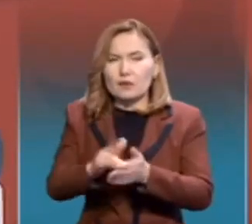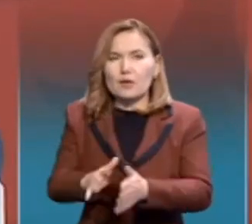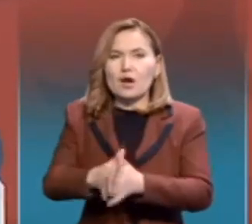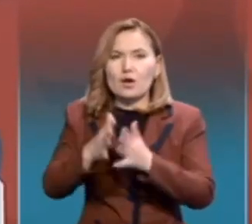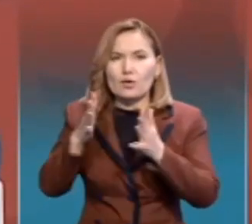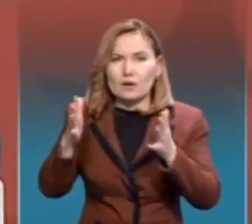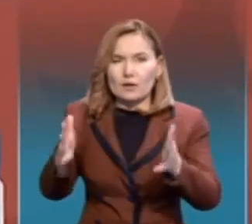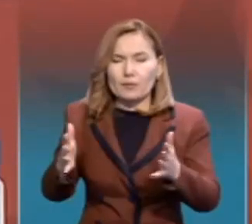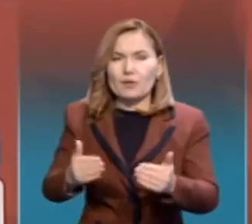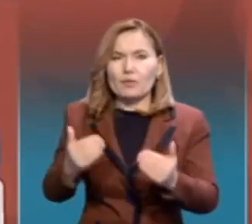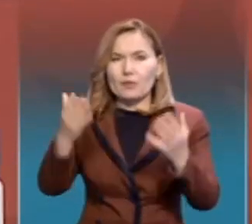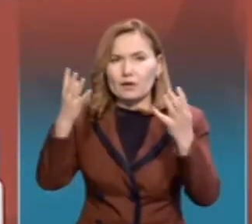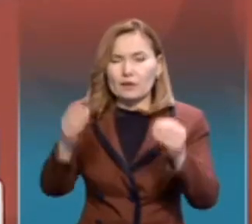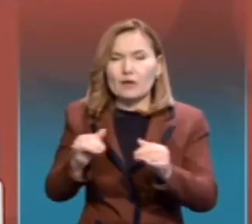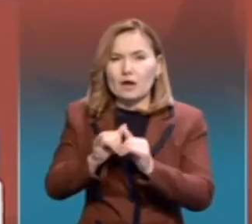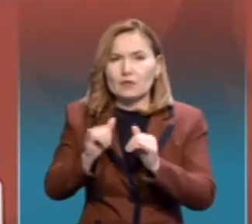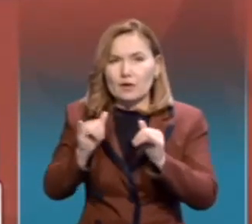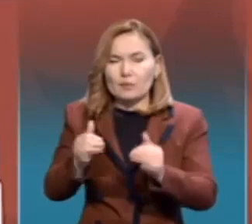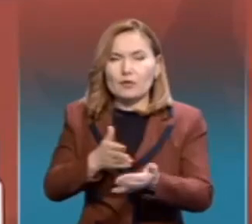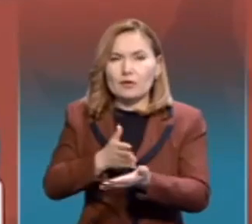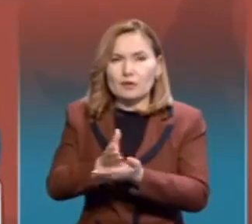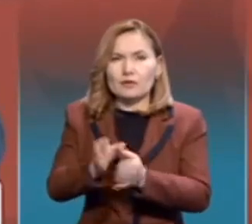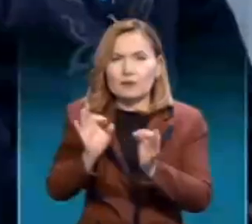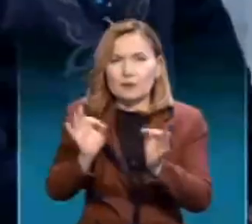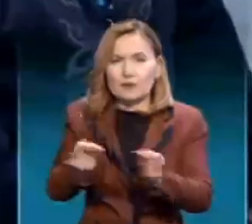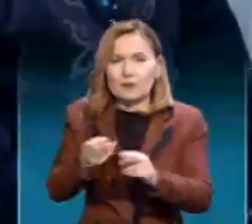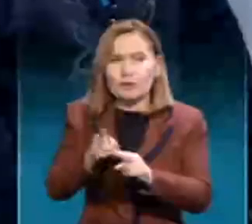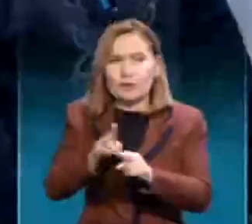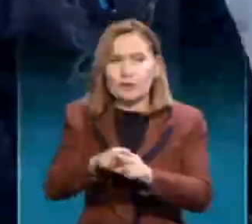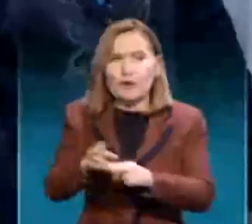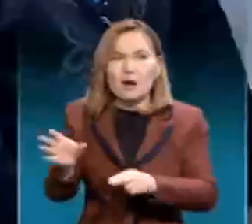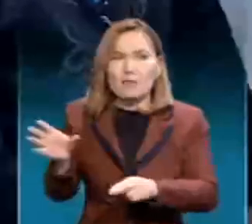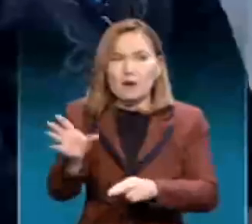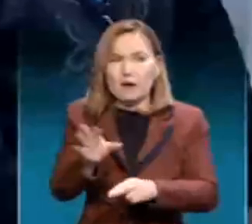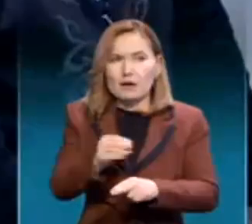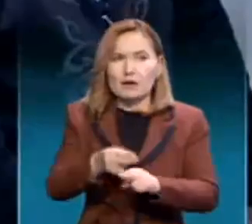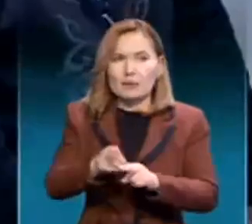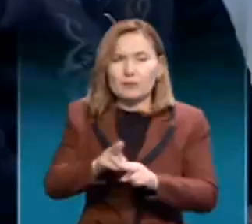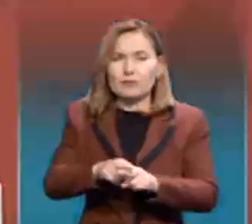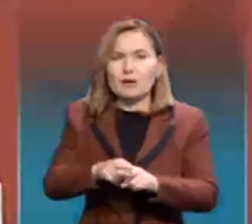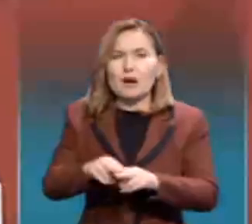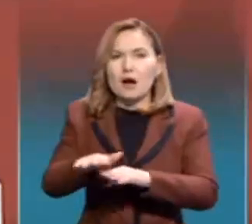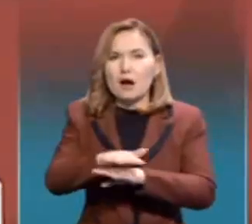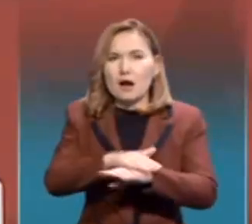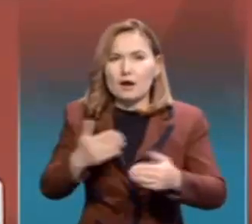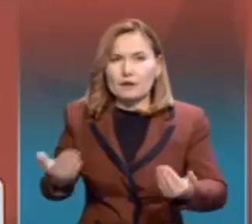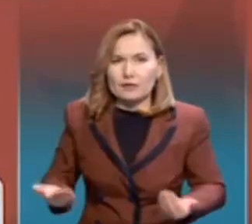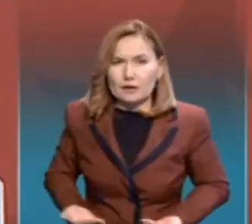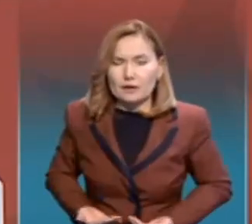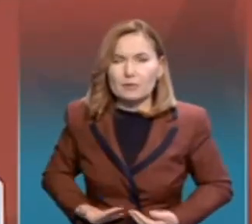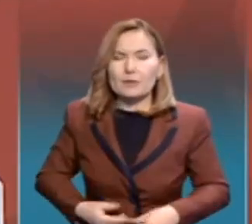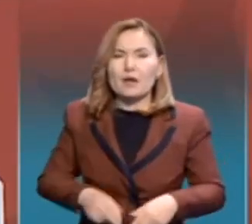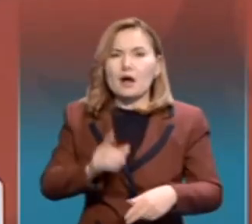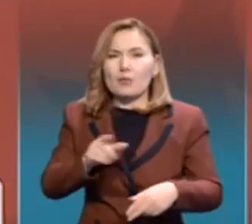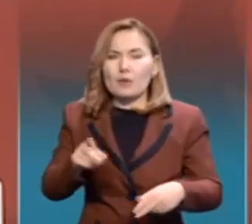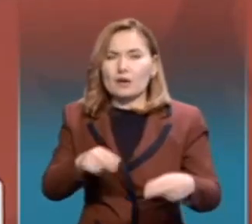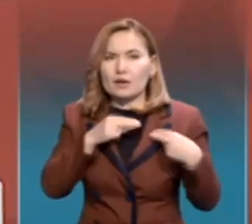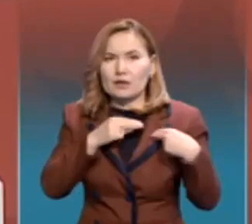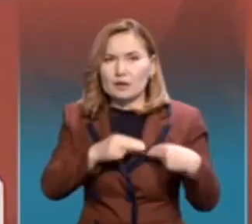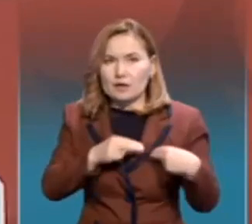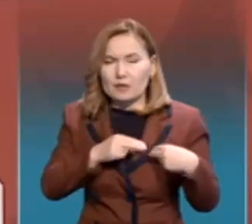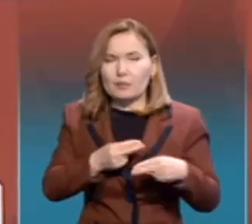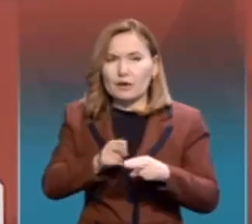үлкен бүгінгі күнде даму жолында келе жатыр. Осының бәрі тұрғындардың еңбектілігін мен пысықтығын